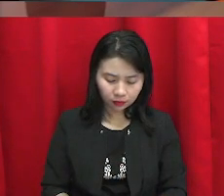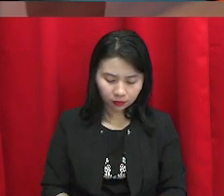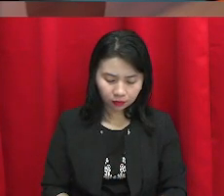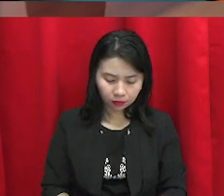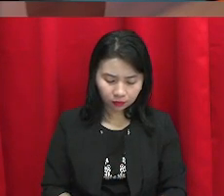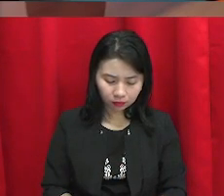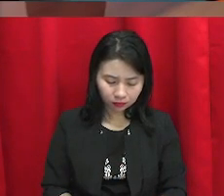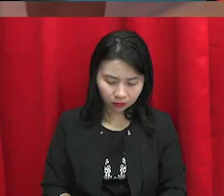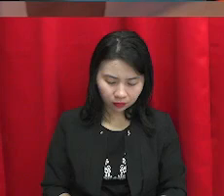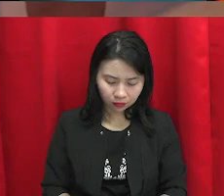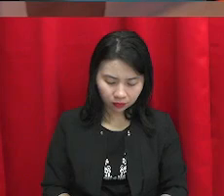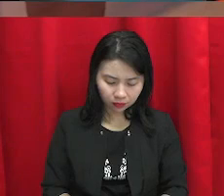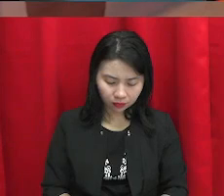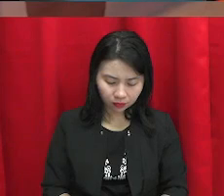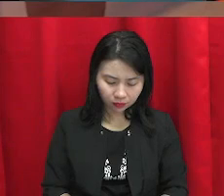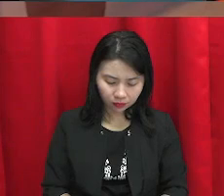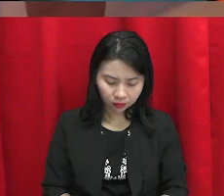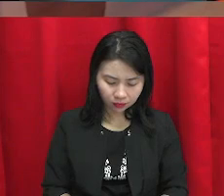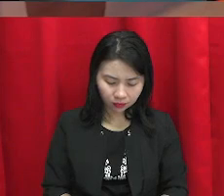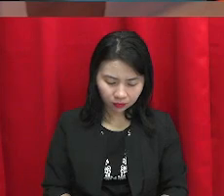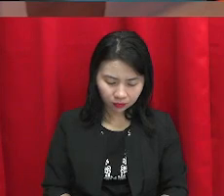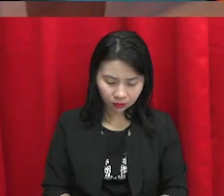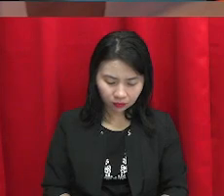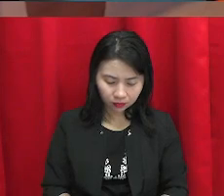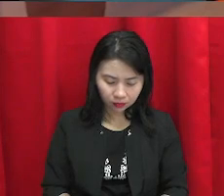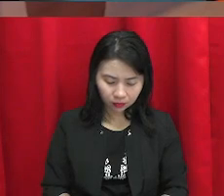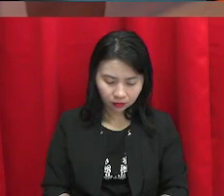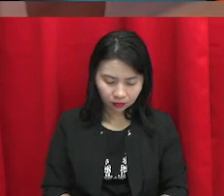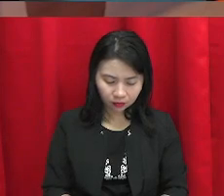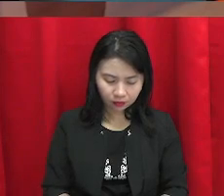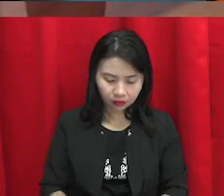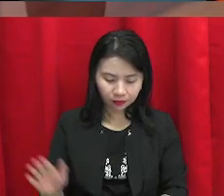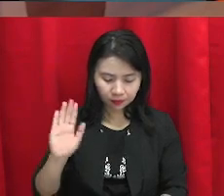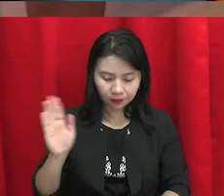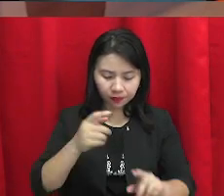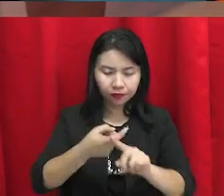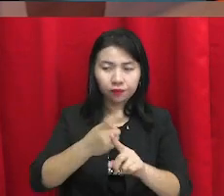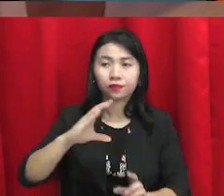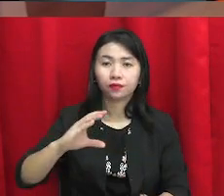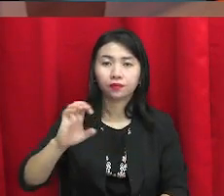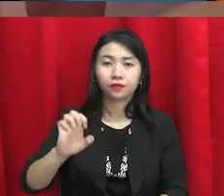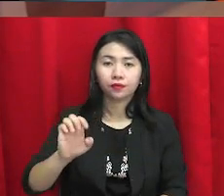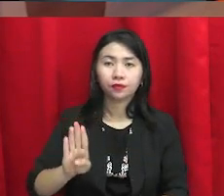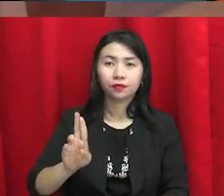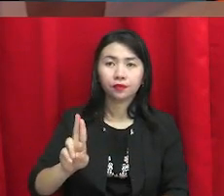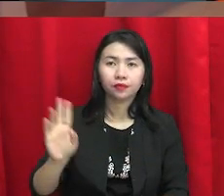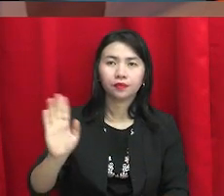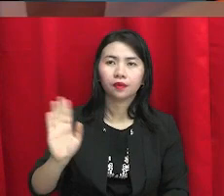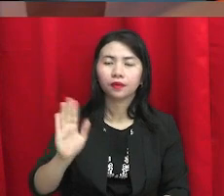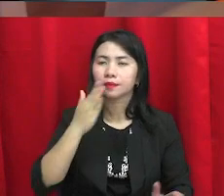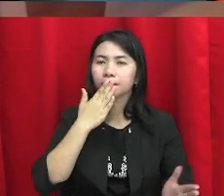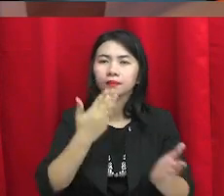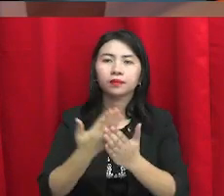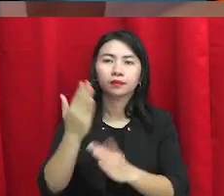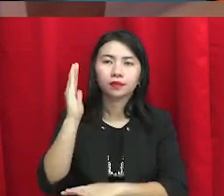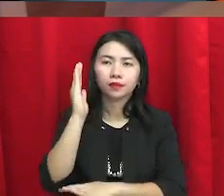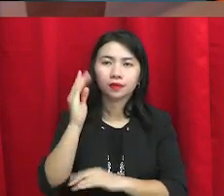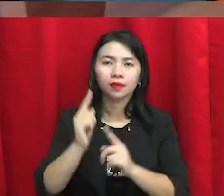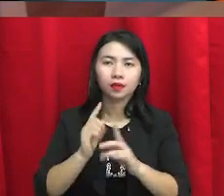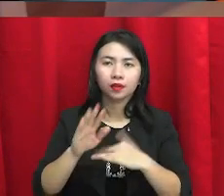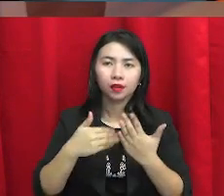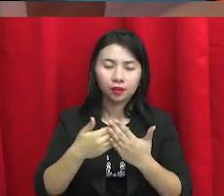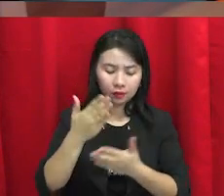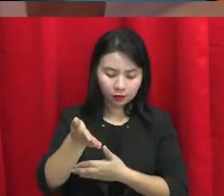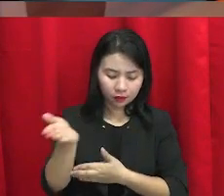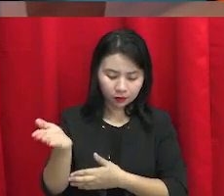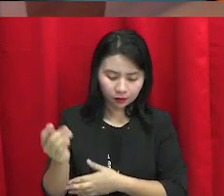O, dalawa-dalawa yan. O, Team Fero. Si Sir Jun Batubo from Cebu. Hello po, yes, sa inyo. Sir. Magandang tanghali po. O, maganda yan kay Sir Jun.